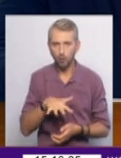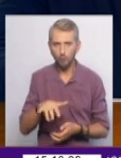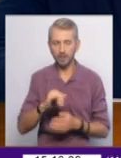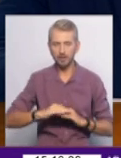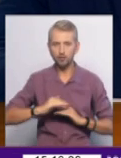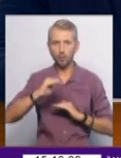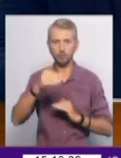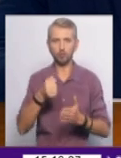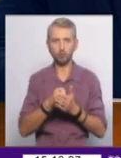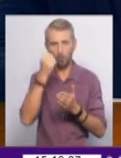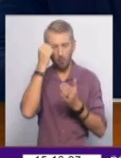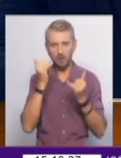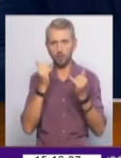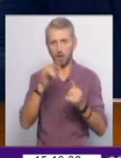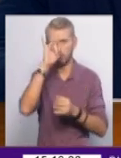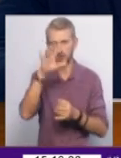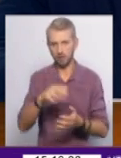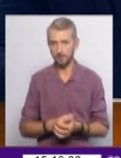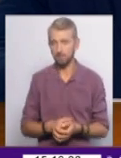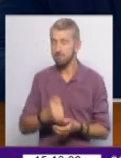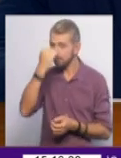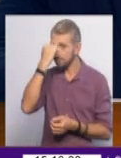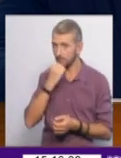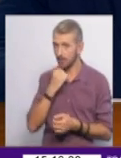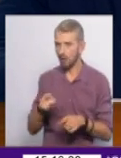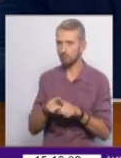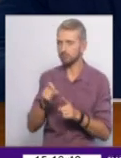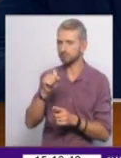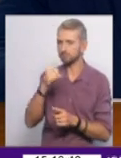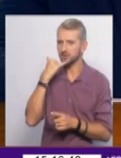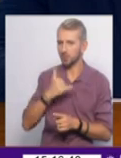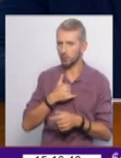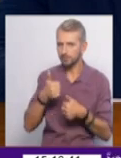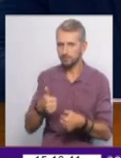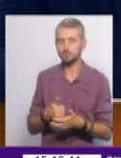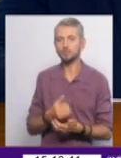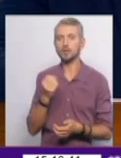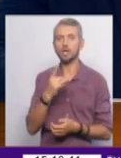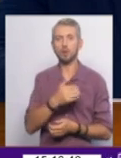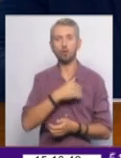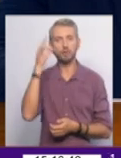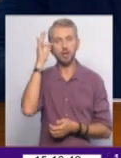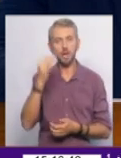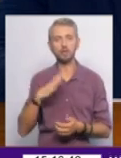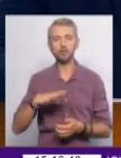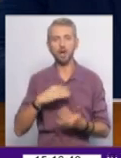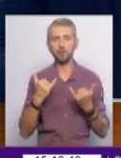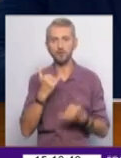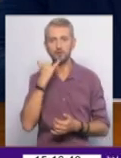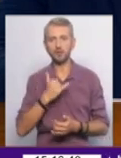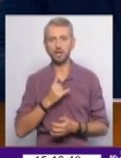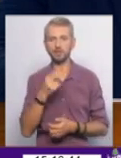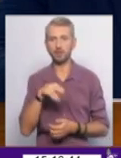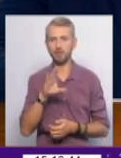Слава. Дуже дякуємо. Дякуємо за такий дзвінок вам. Я ще раз хочу нагадати, ми чекаємо сьогодні дзвінків з ДВРЗ.